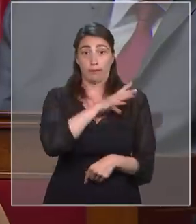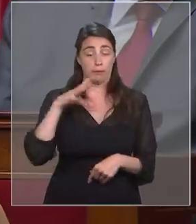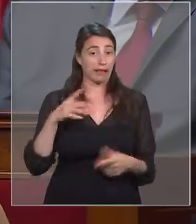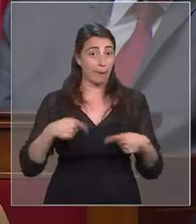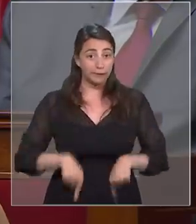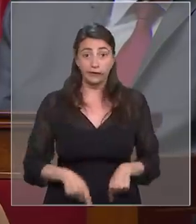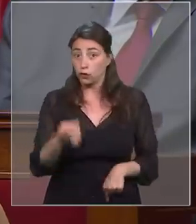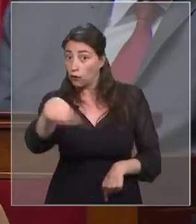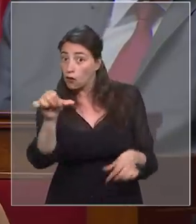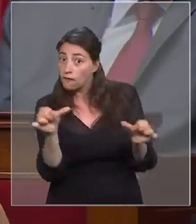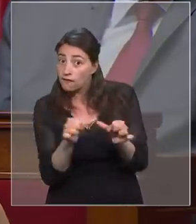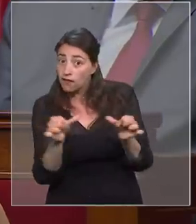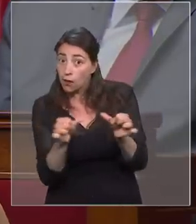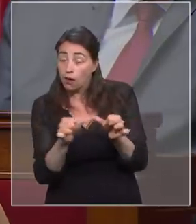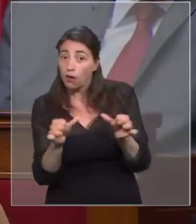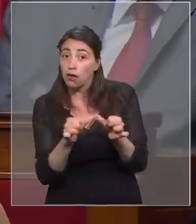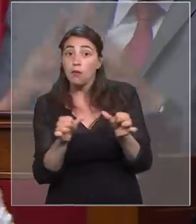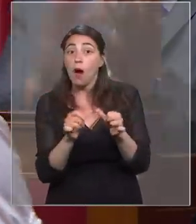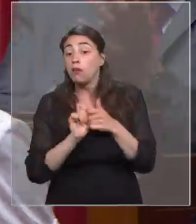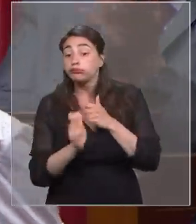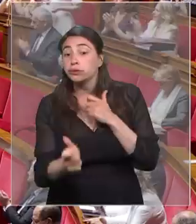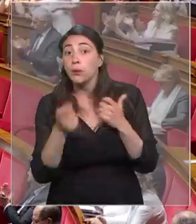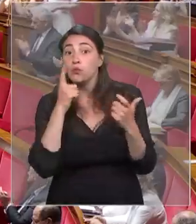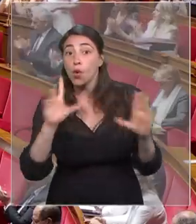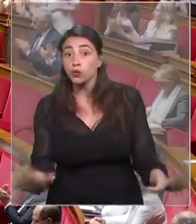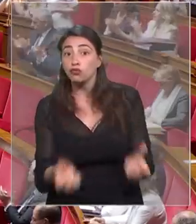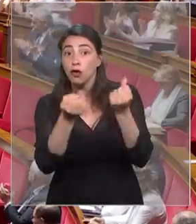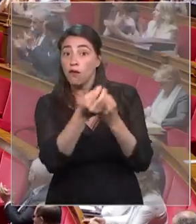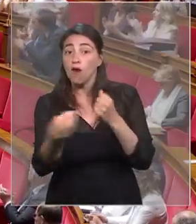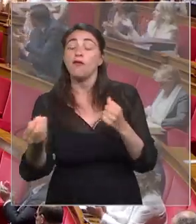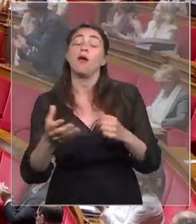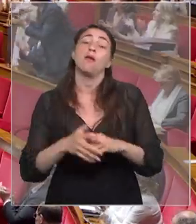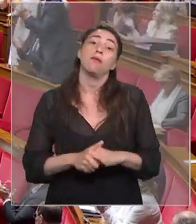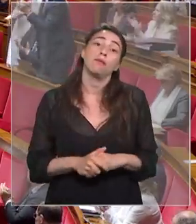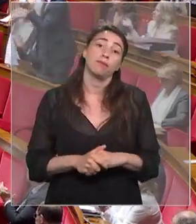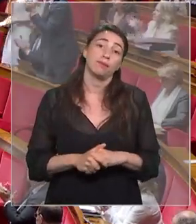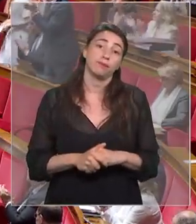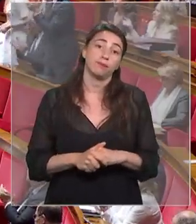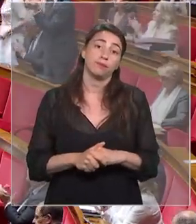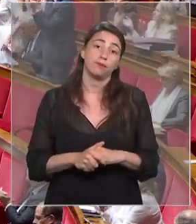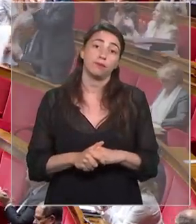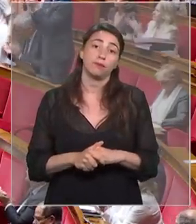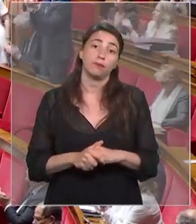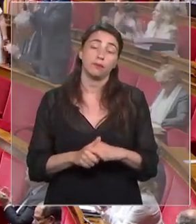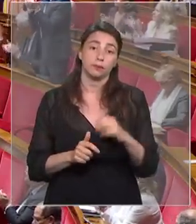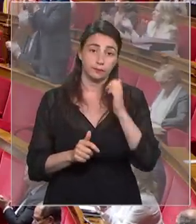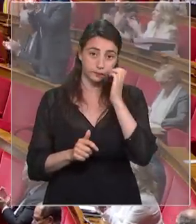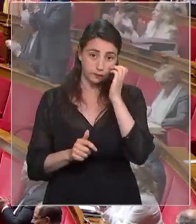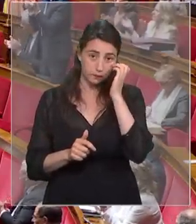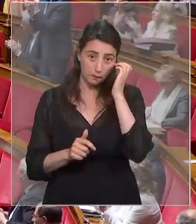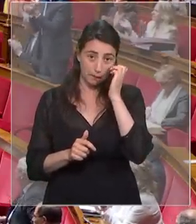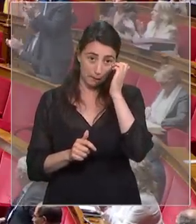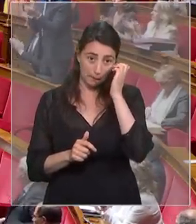parent n'ait à connaître un pareil drame ? Je vous remercie. Merci beaucoup, Madame la Présidente. La parole est à Madame